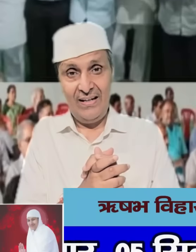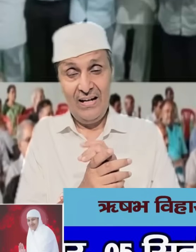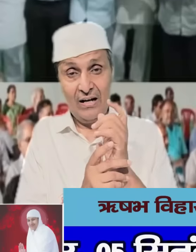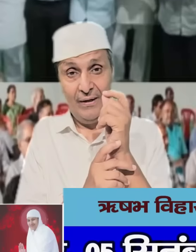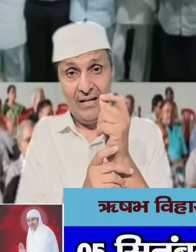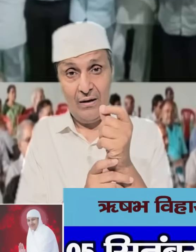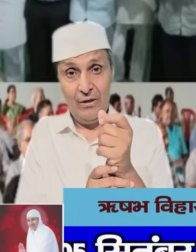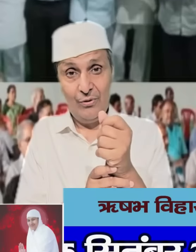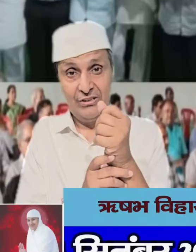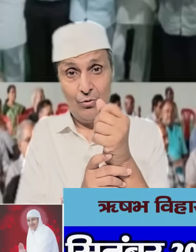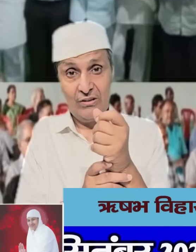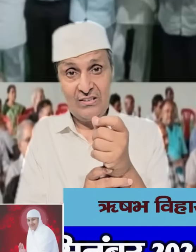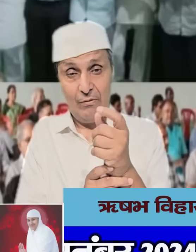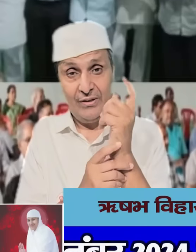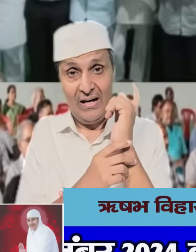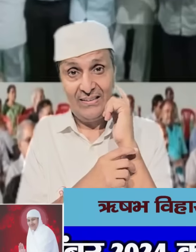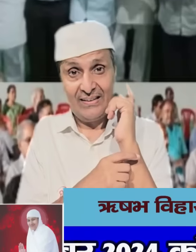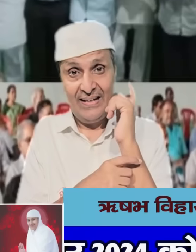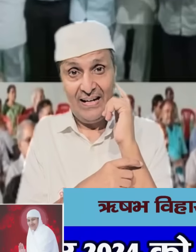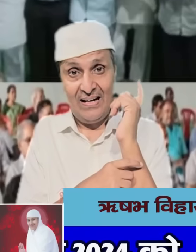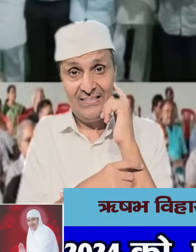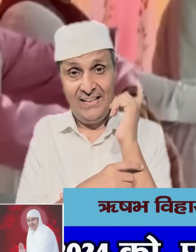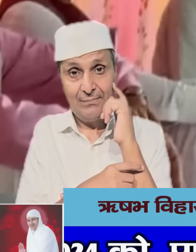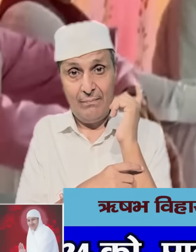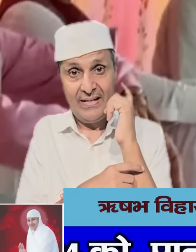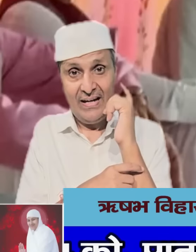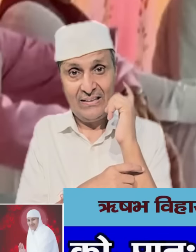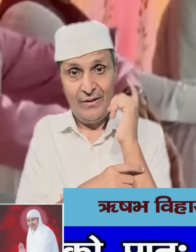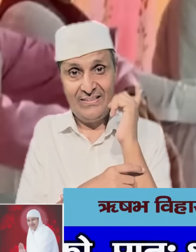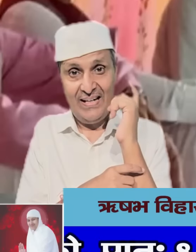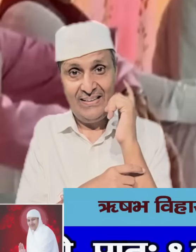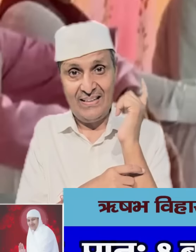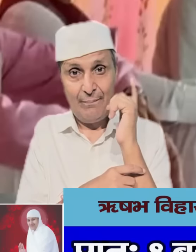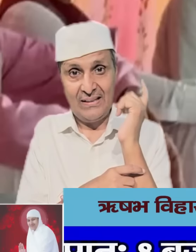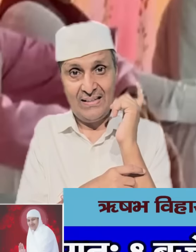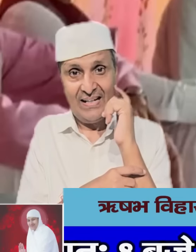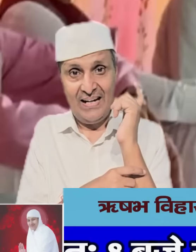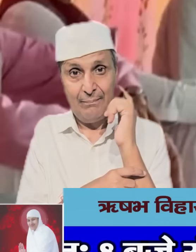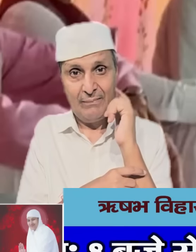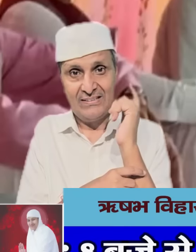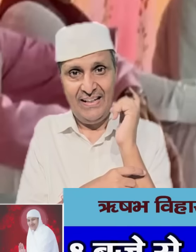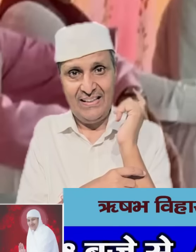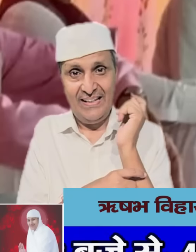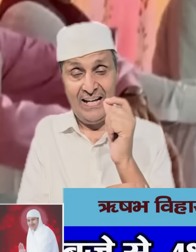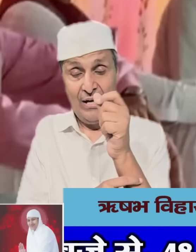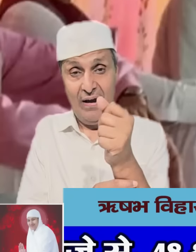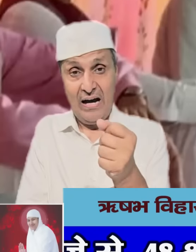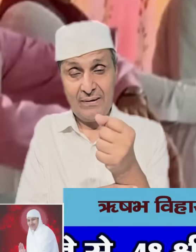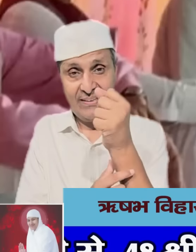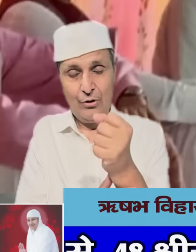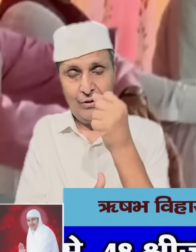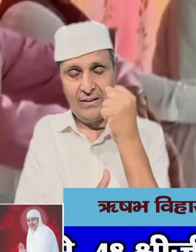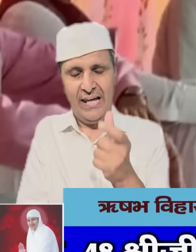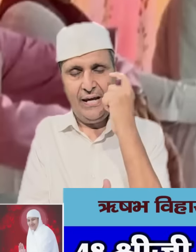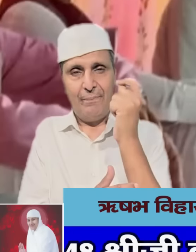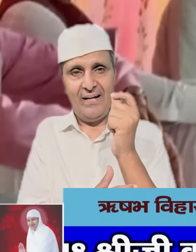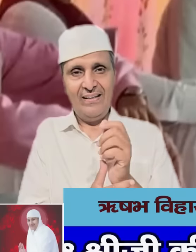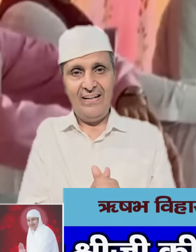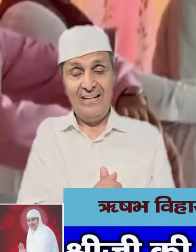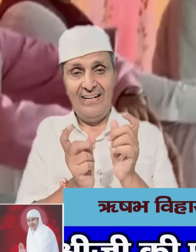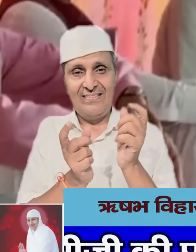कराइए। कभी ना कभी उनकी ज़रूरत के समय वो याद रखेंगे, हाँ इस तीर्थ पर मैं गया था, ये जैन तीर्थ है, बदला जा रहा है, बदमाशी की जा रही है, वह आपका सहयोग